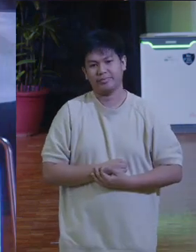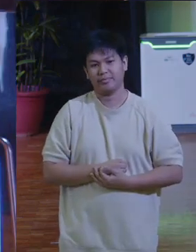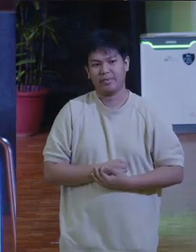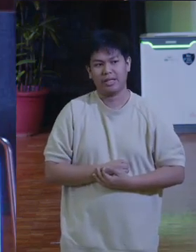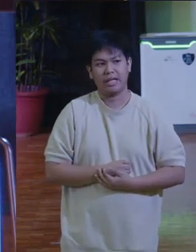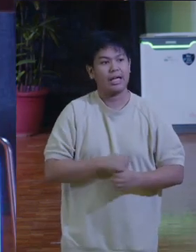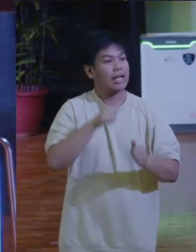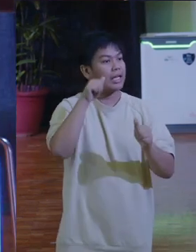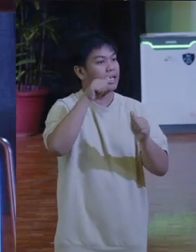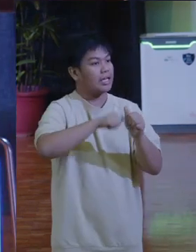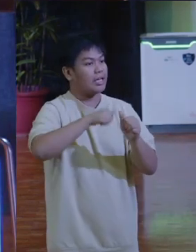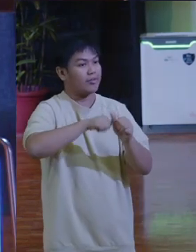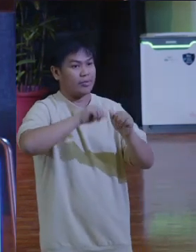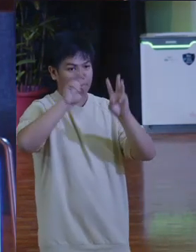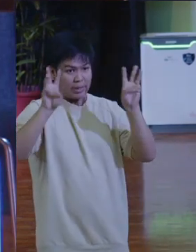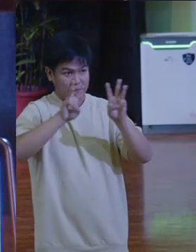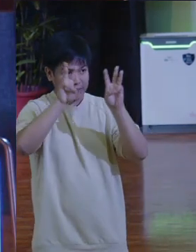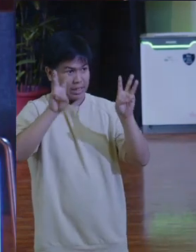Wednesday.